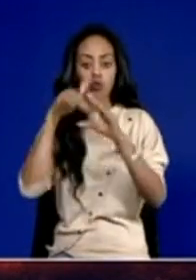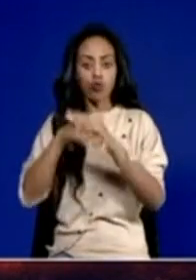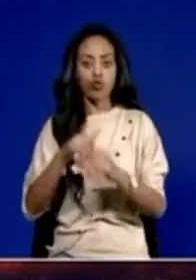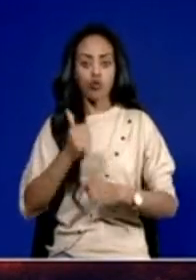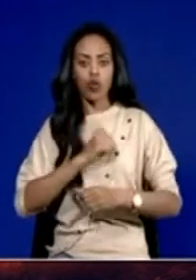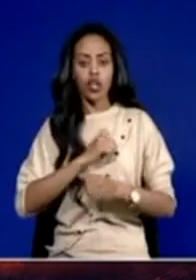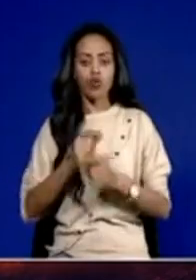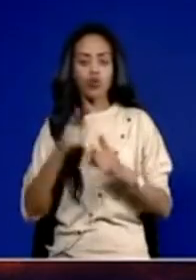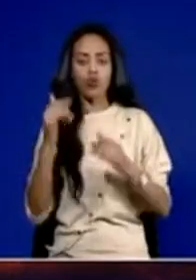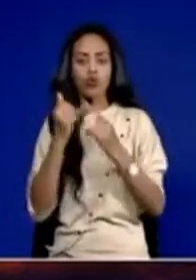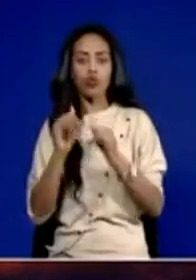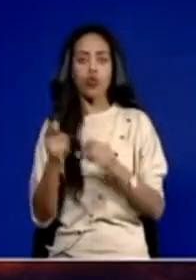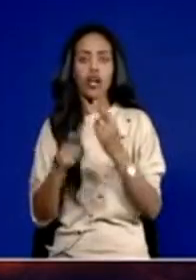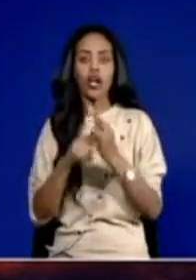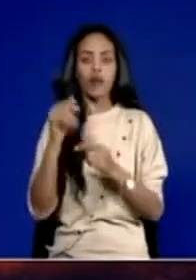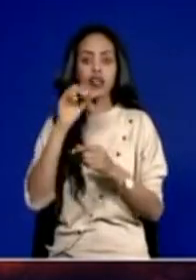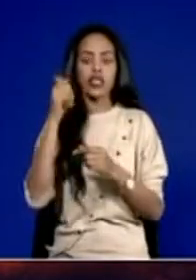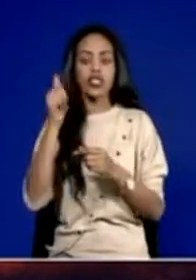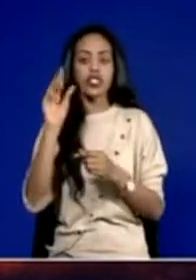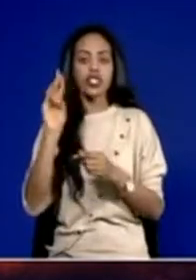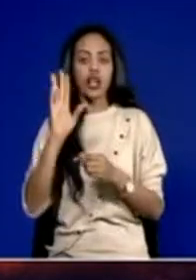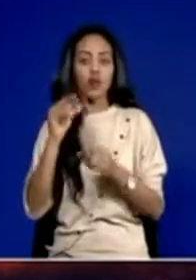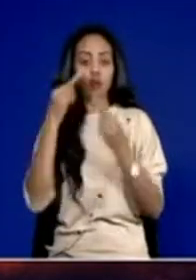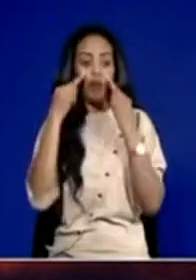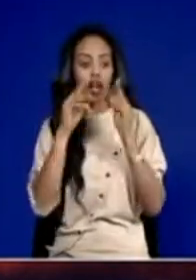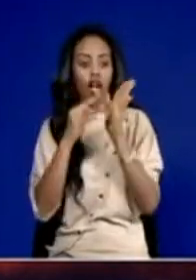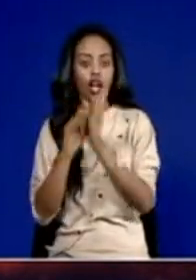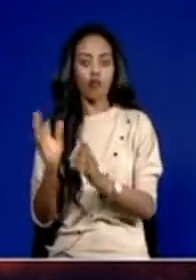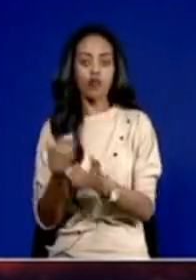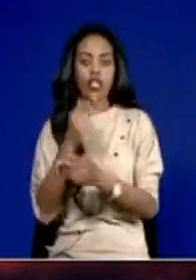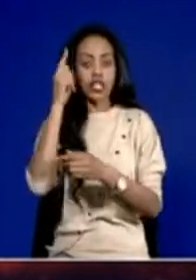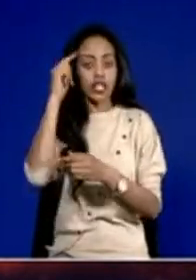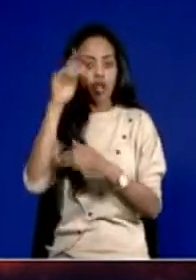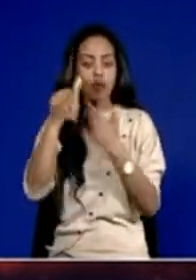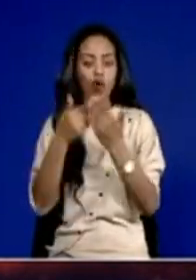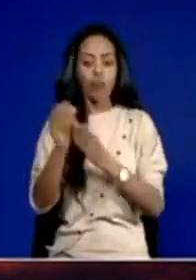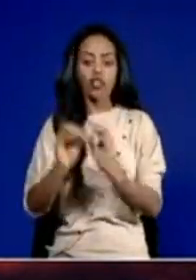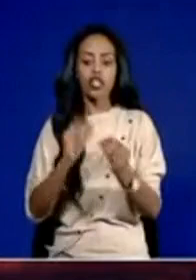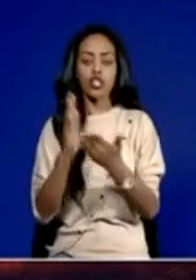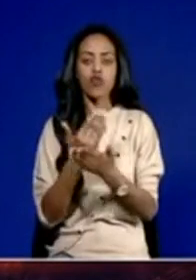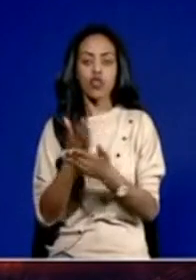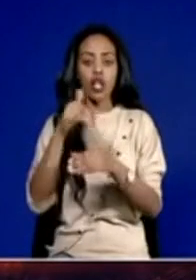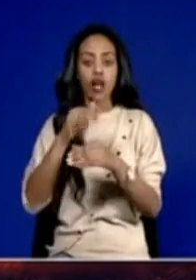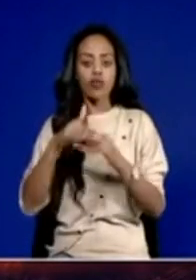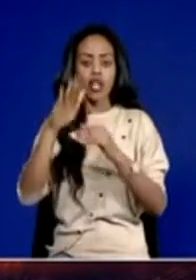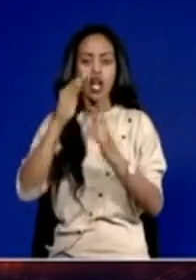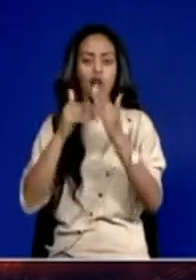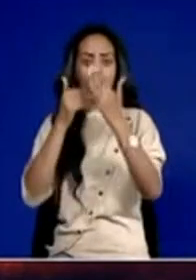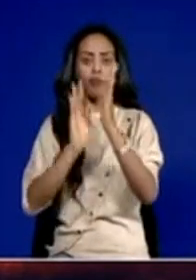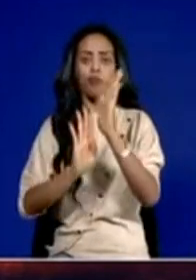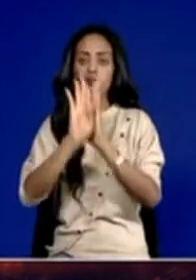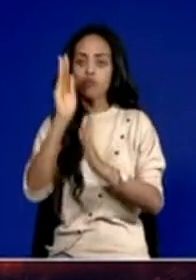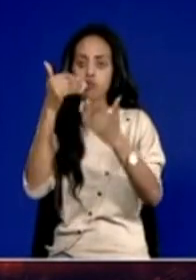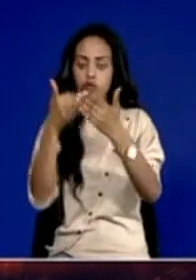ወነንቲ ጉዙፍ ቁጠባ ዝኾነ ሃገራት ከምኒ ሲንጋፖር መርኣያ ብምውሳድ ንቐጻሊ ትግራይ ብኩሉ መዳያዊ ምንቅስቃስን ተሳትፎን ኣብ ዝለዓለ ብራኸ